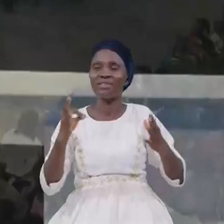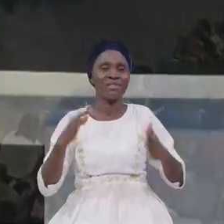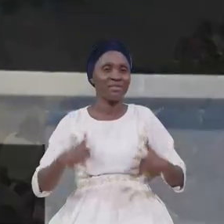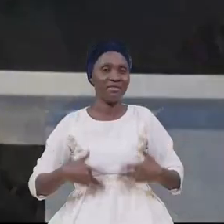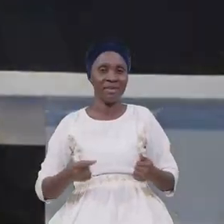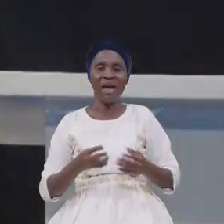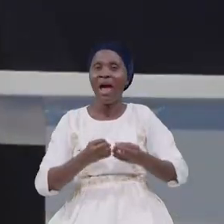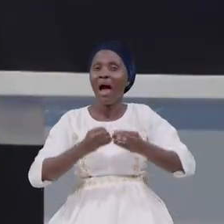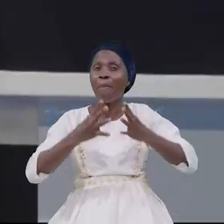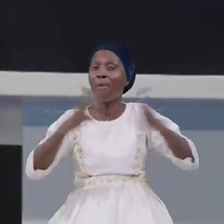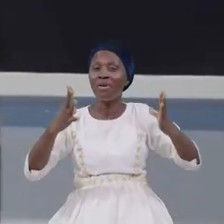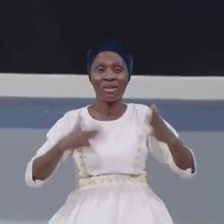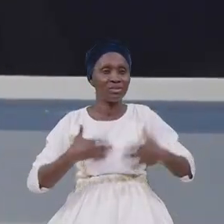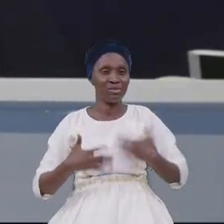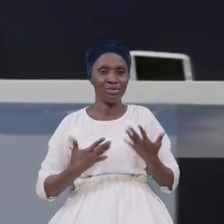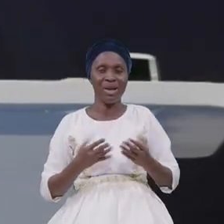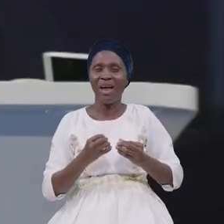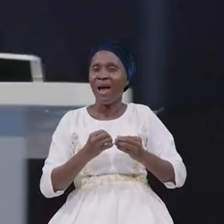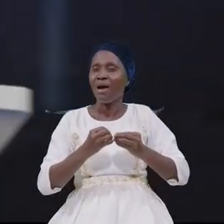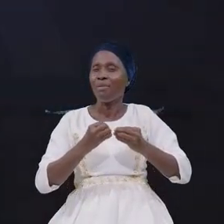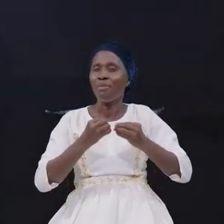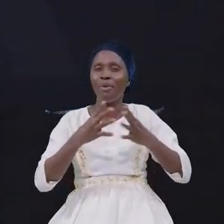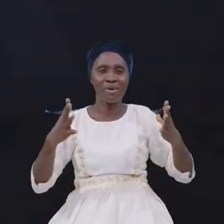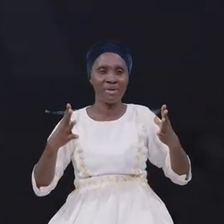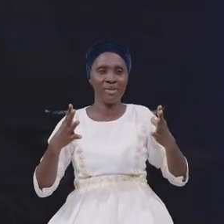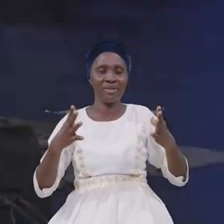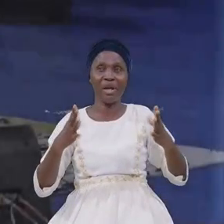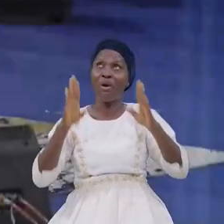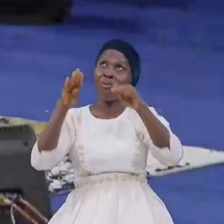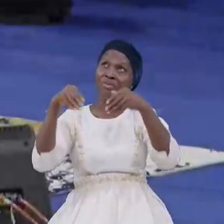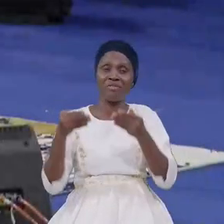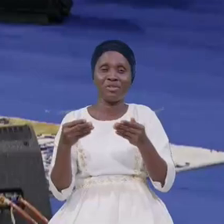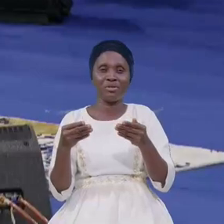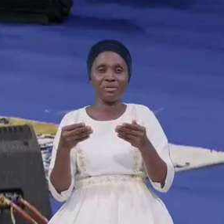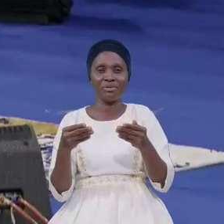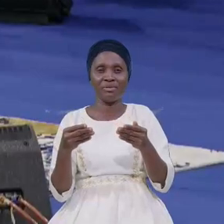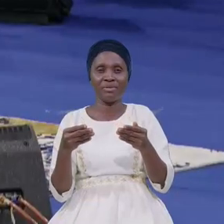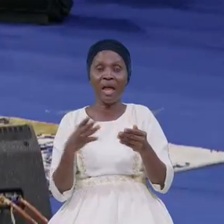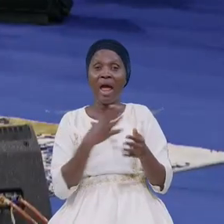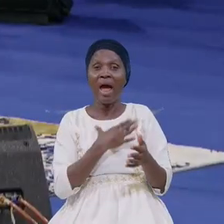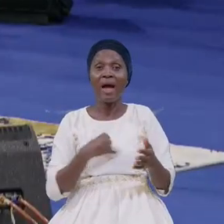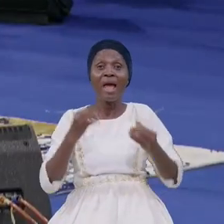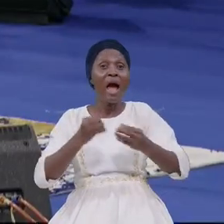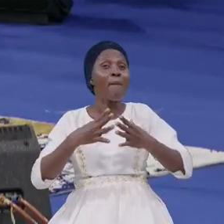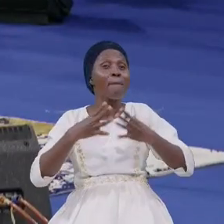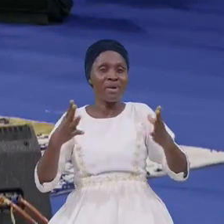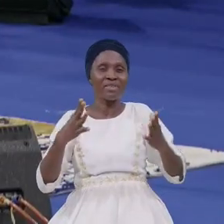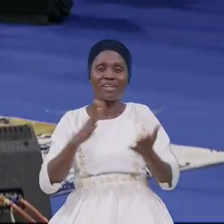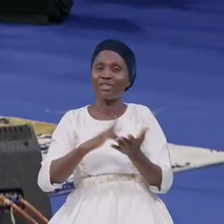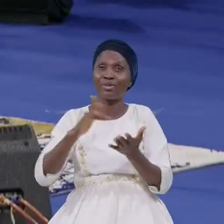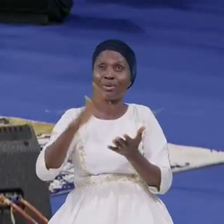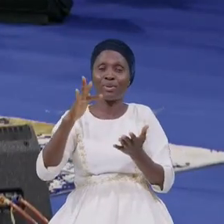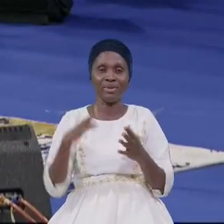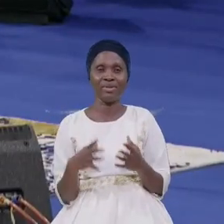la provision abondante, la joie abondante, les provisions abondantes, la gloire